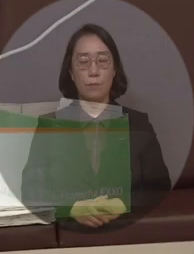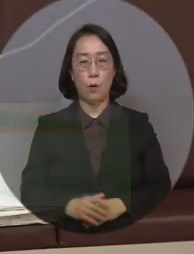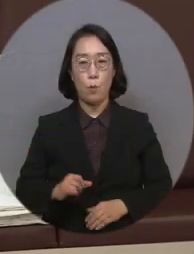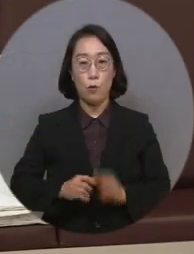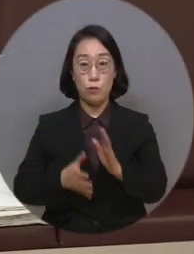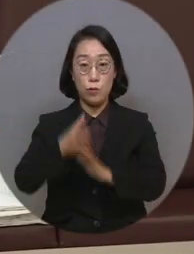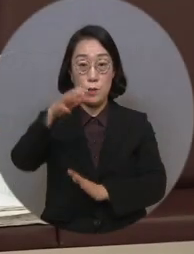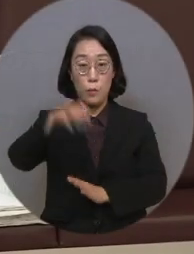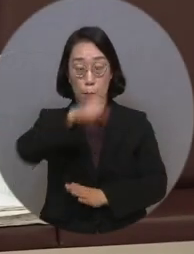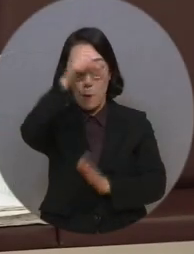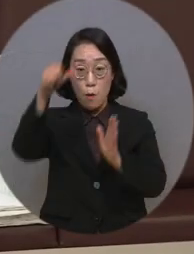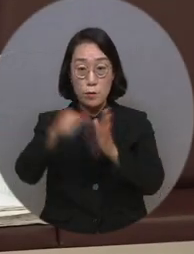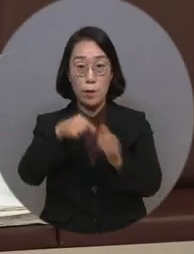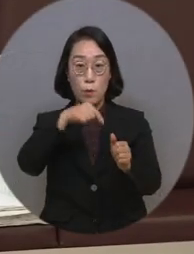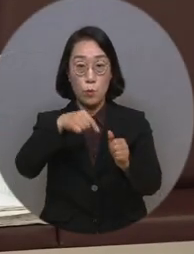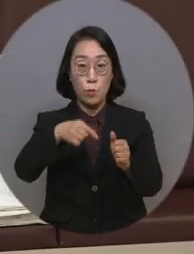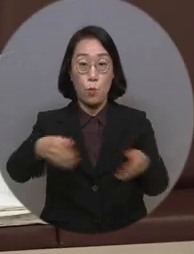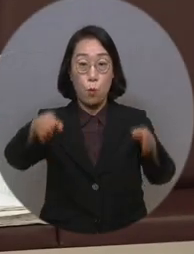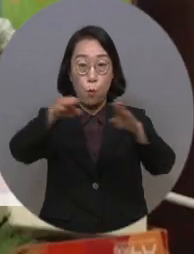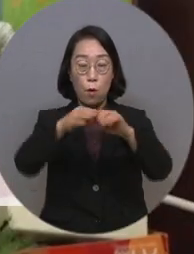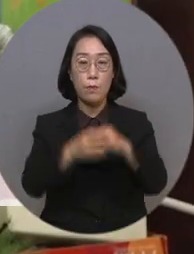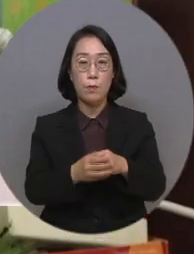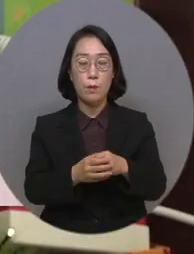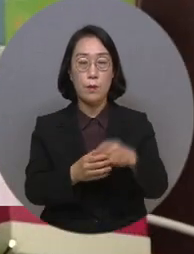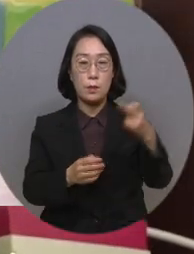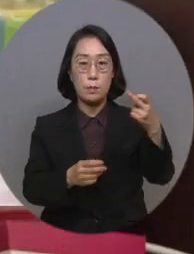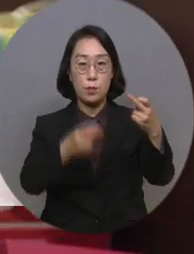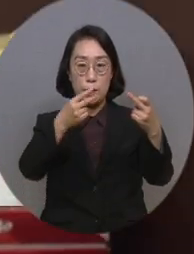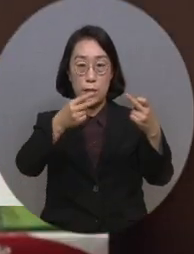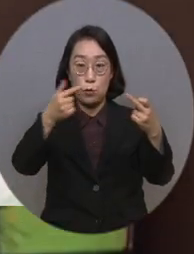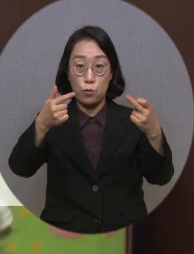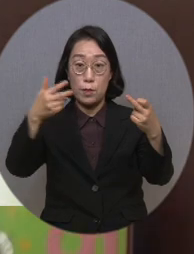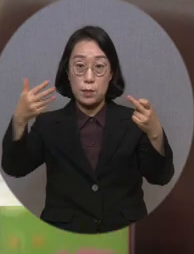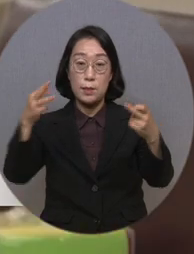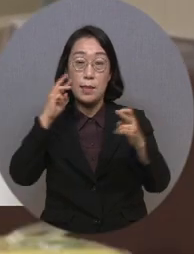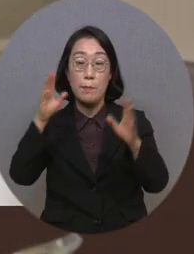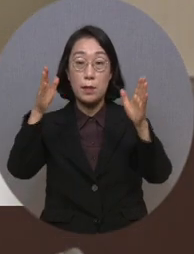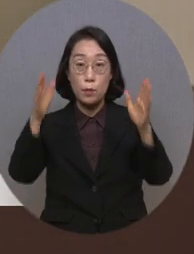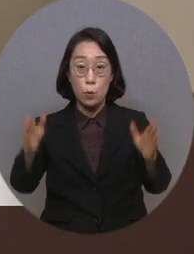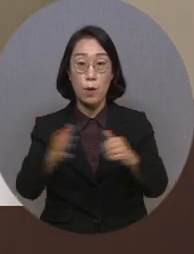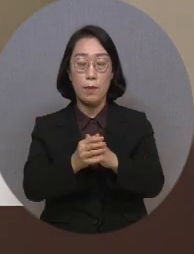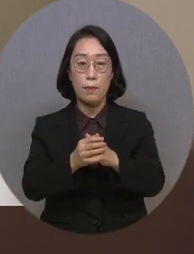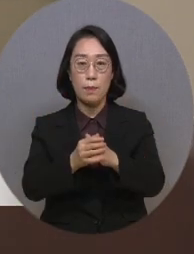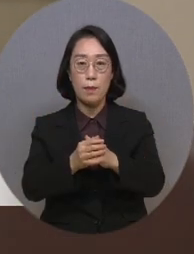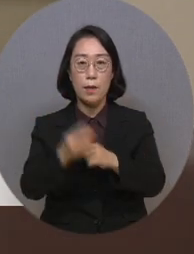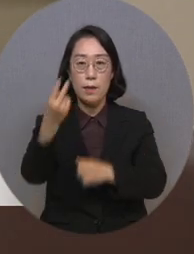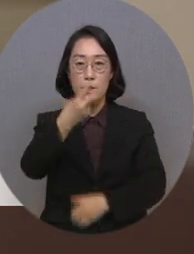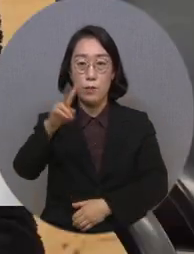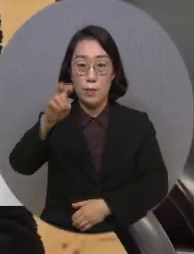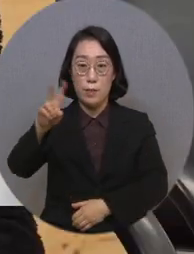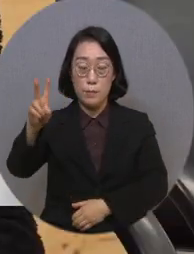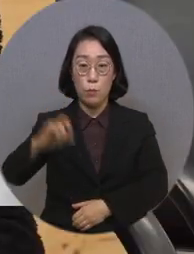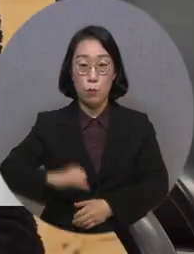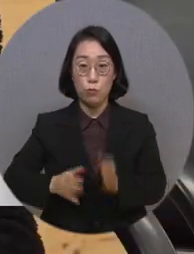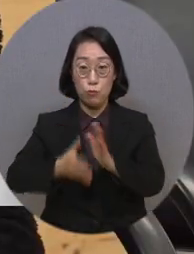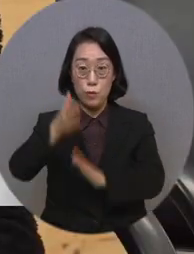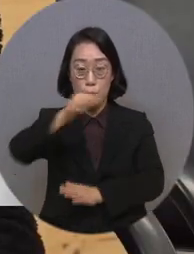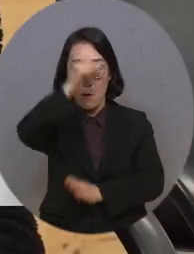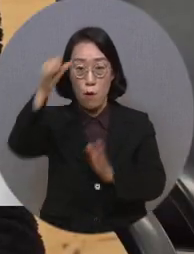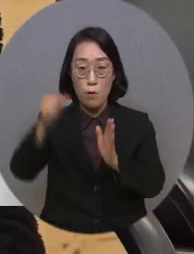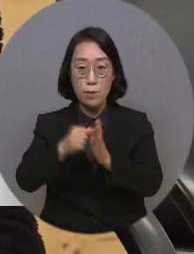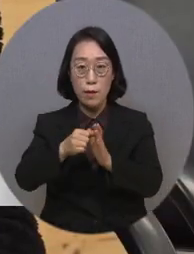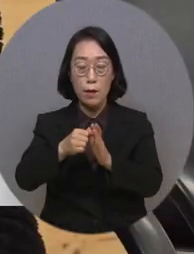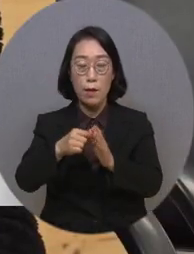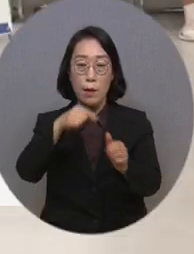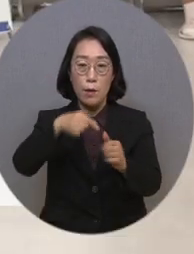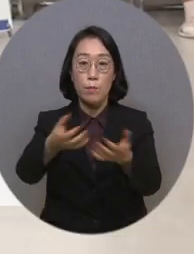원주시 평생교육원 학습관이 지난 2일과 6일, 7일, 3일에 걸쳐 2022년 원주시